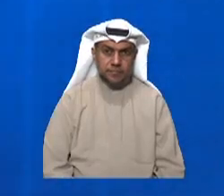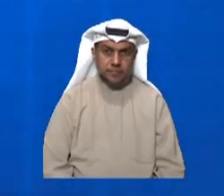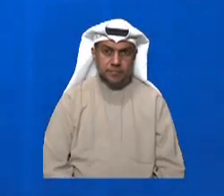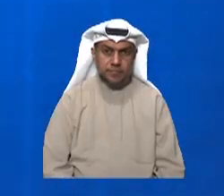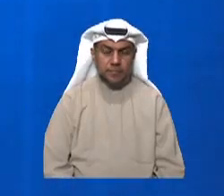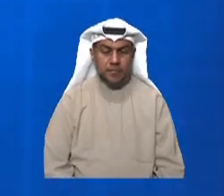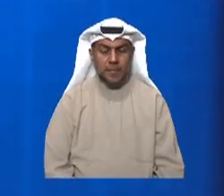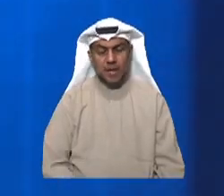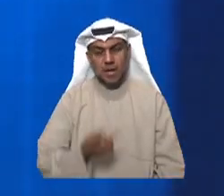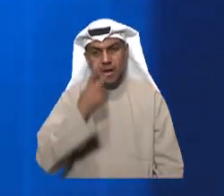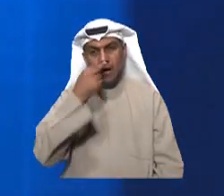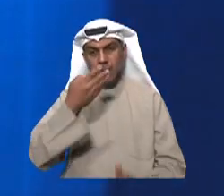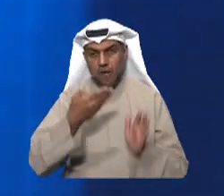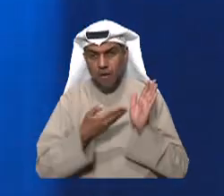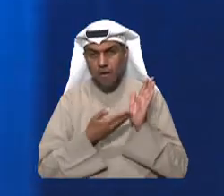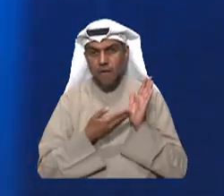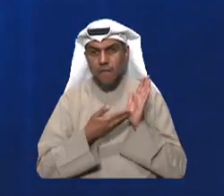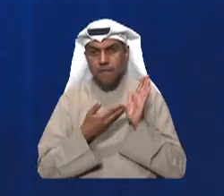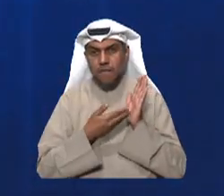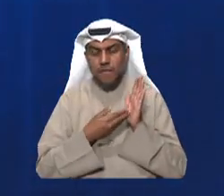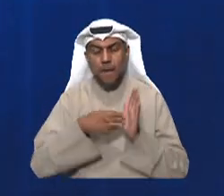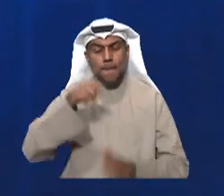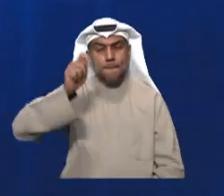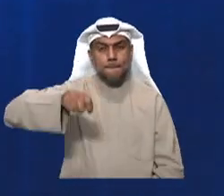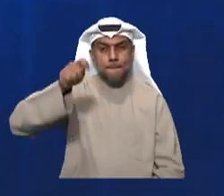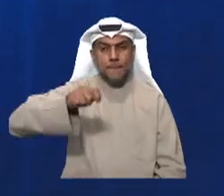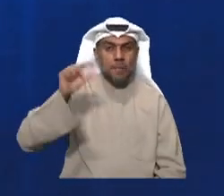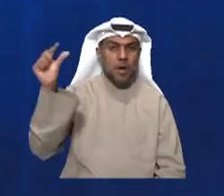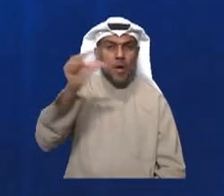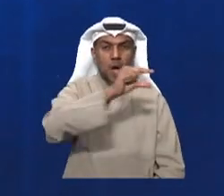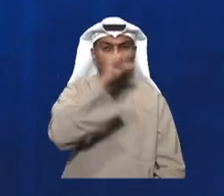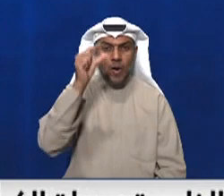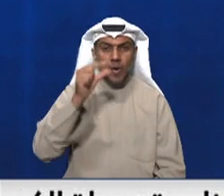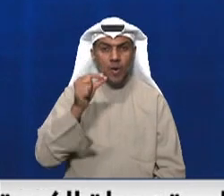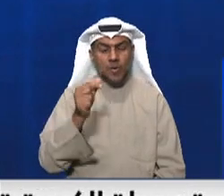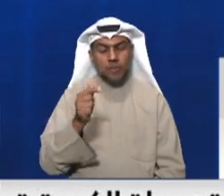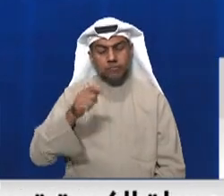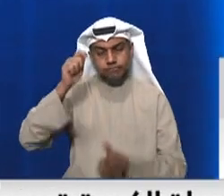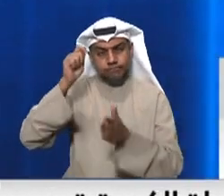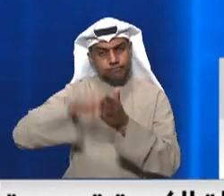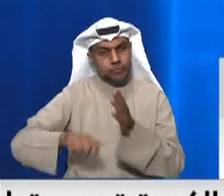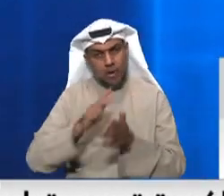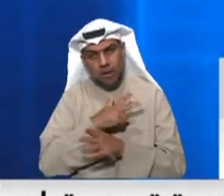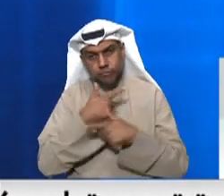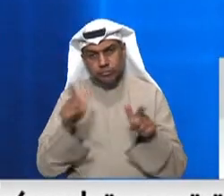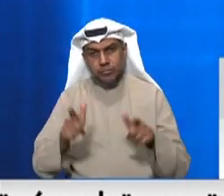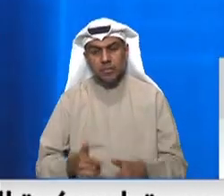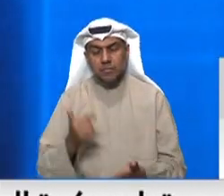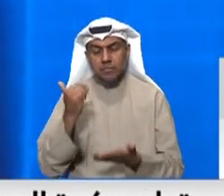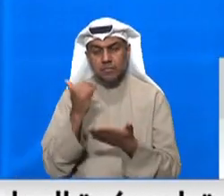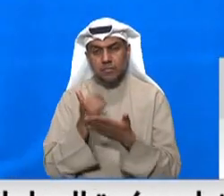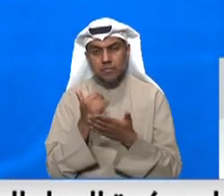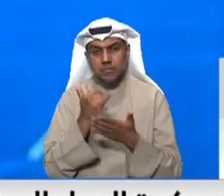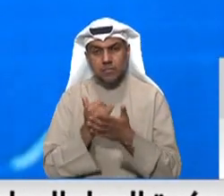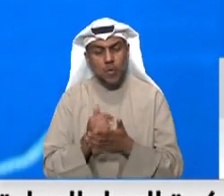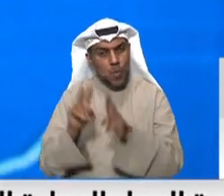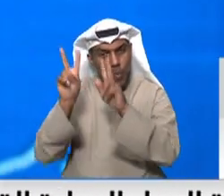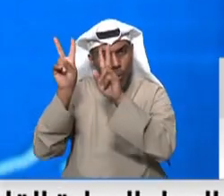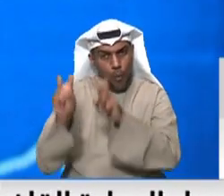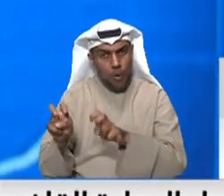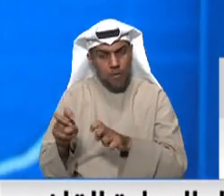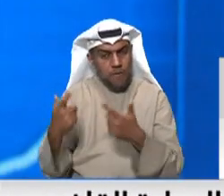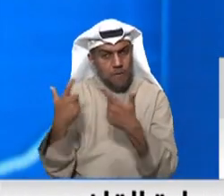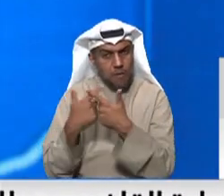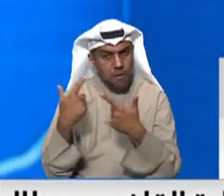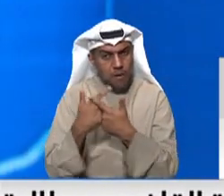رغم قرار محكمه العد الدوليه الذي فرض على الاحتلال الاسرائيلي اتخاذ اجراءات لمنع الاباده الجماعيه